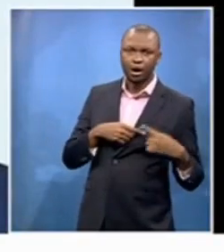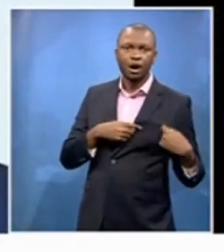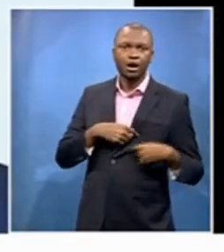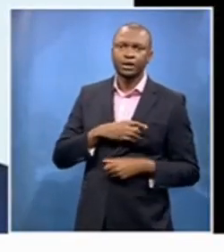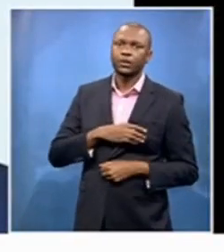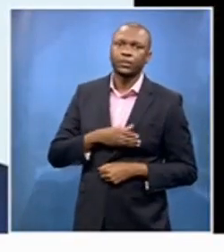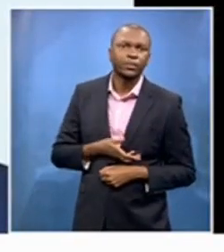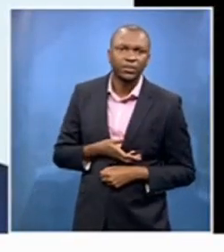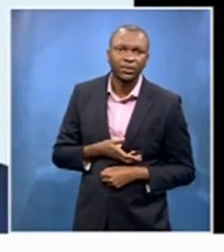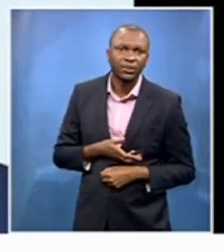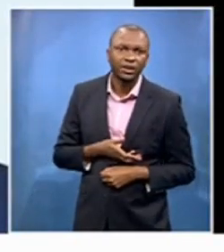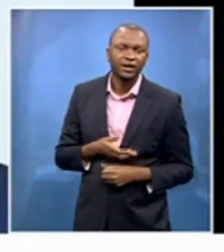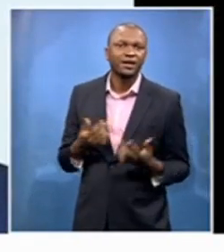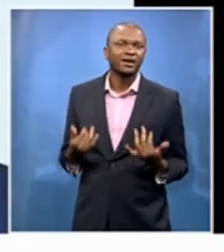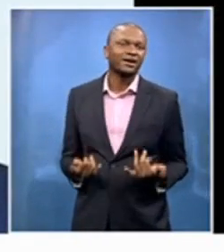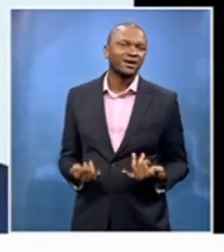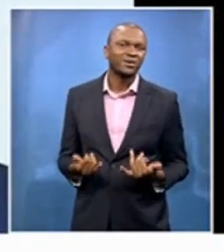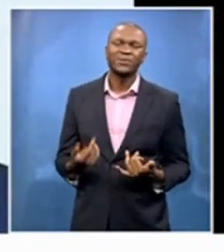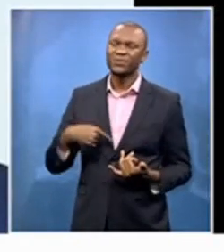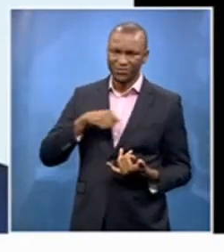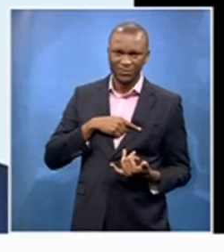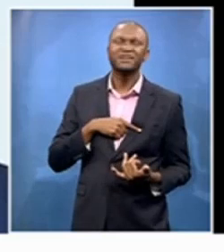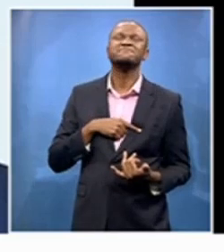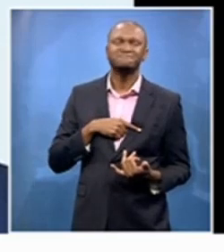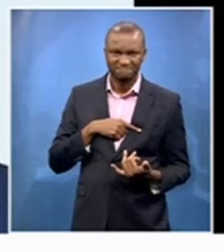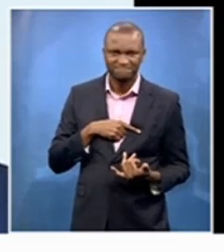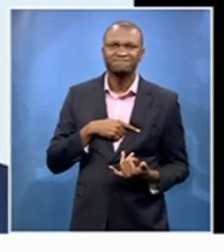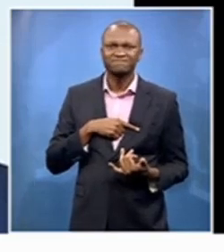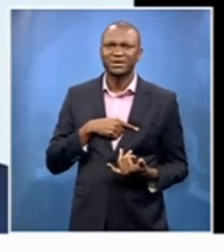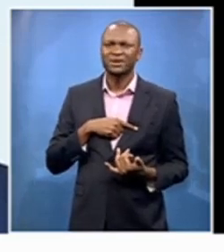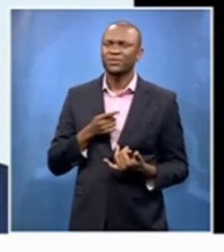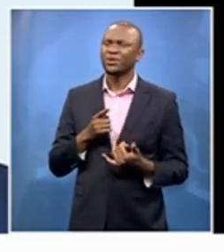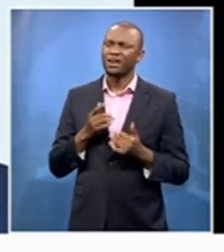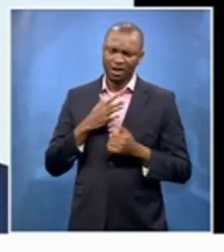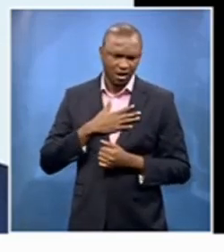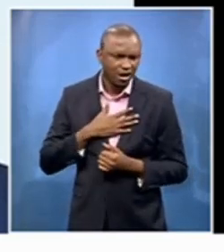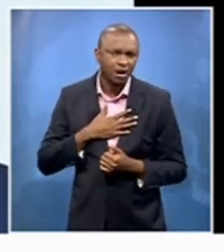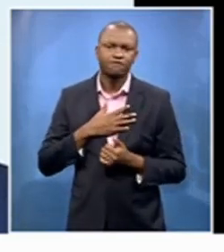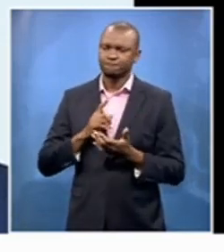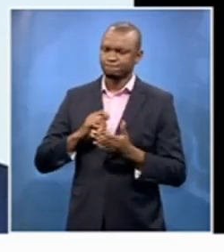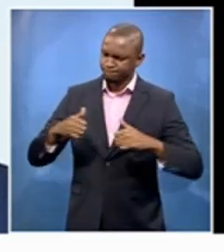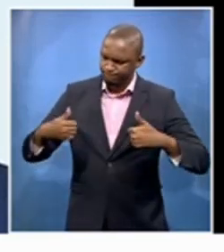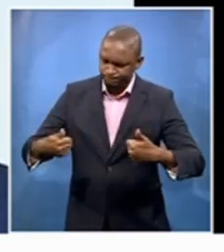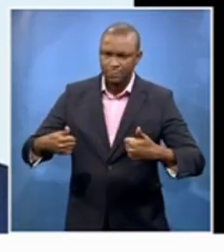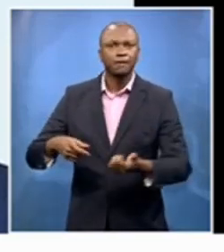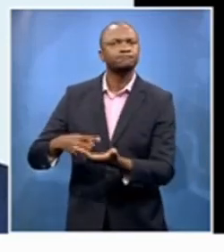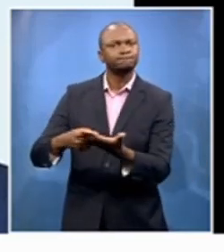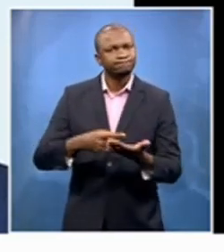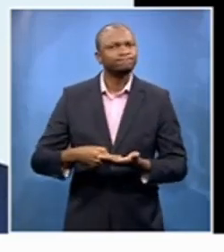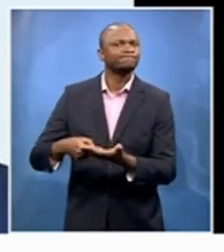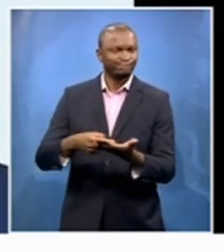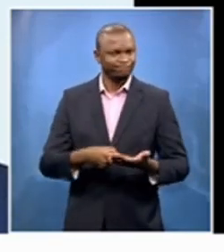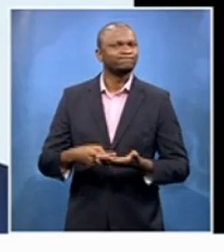singeMaSwati satana sapiwa kakhulu. Ngekusithine sibantu labakhulumisa nabo mangabe kukhona la singaboni ngaso